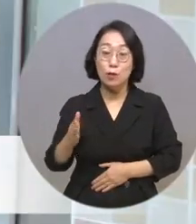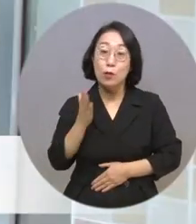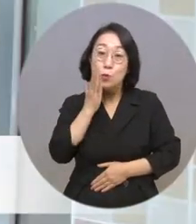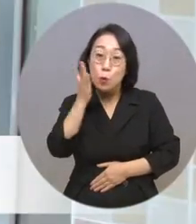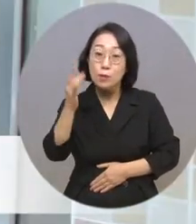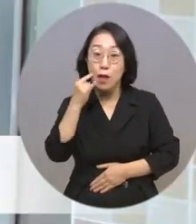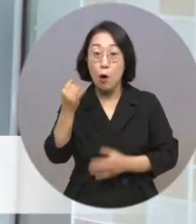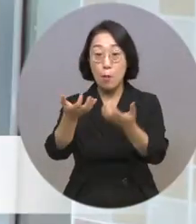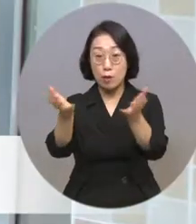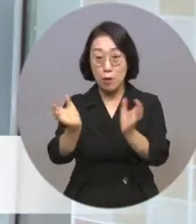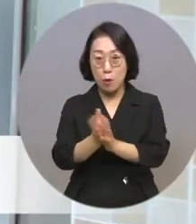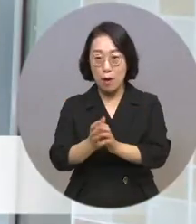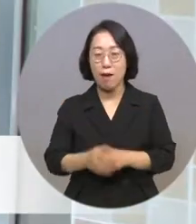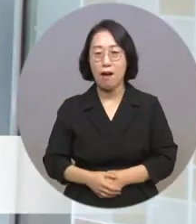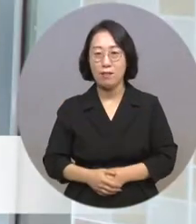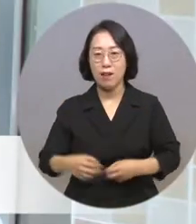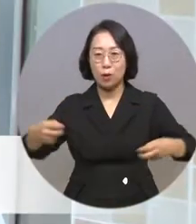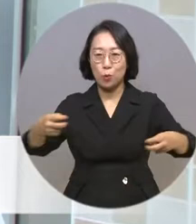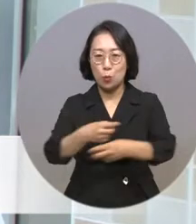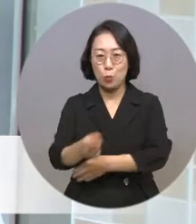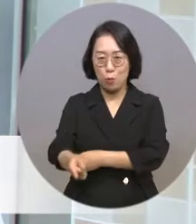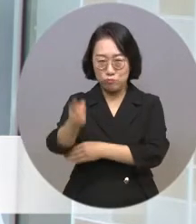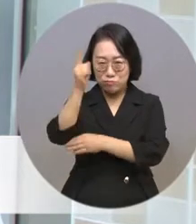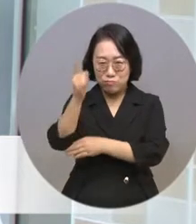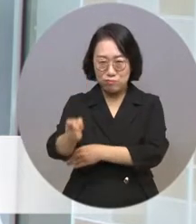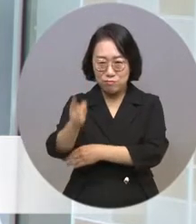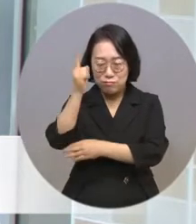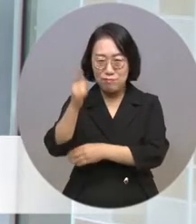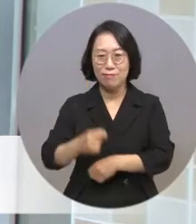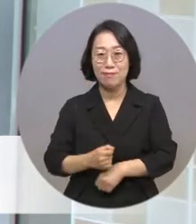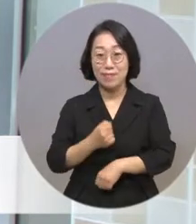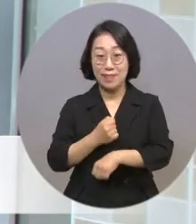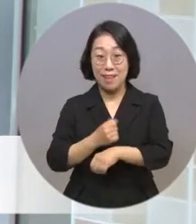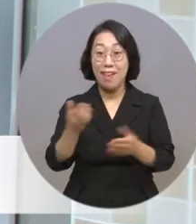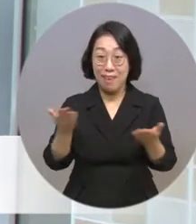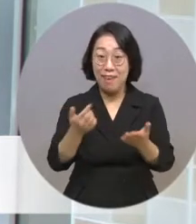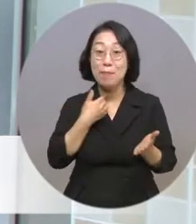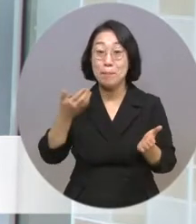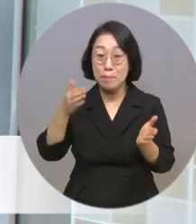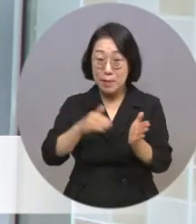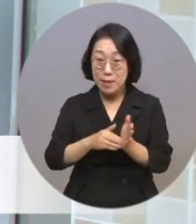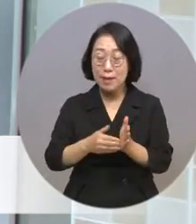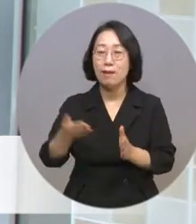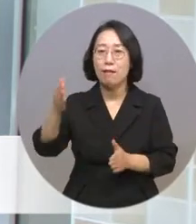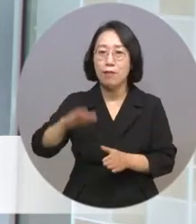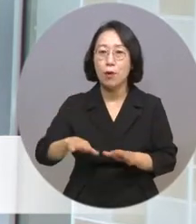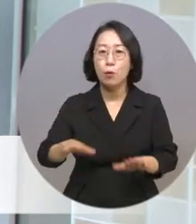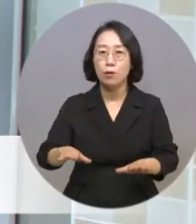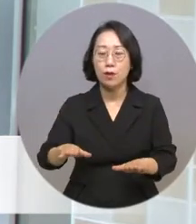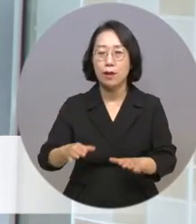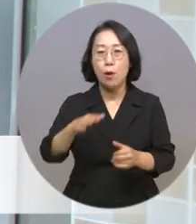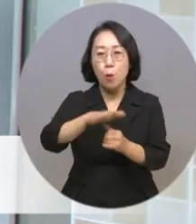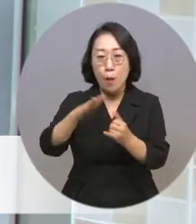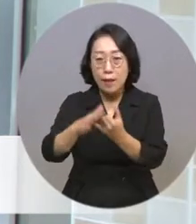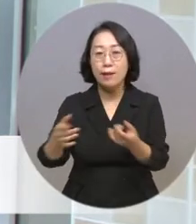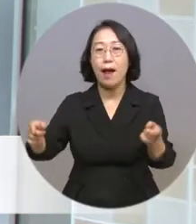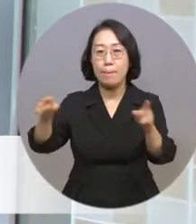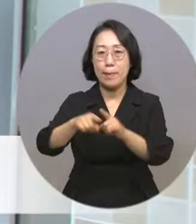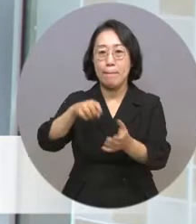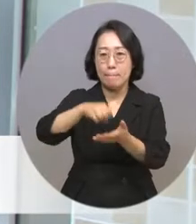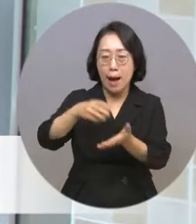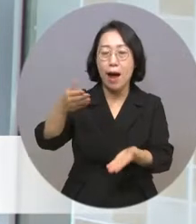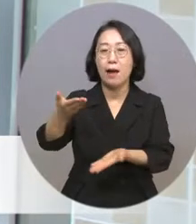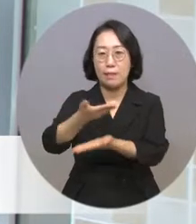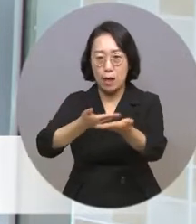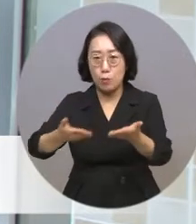녹색어머니는 늘 교통봉사 위주로 스쿨존에서 했었는데 오늘은 아이들과 함께 빵 나눔